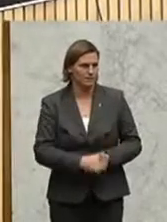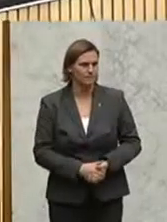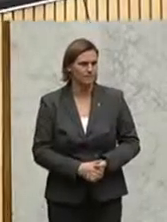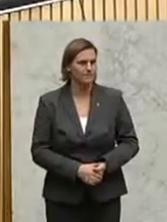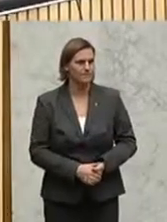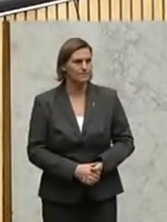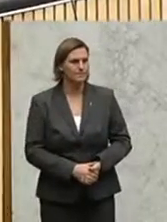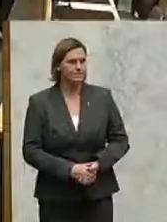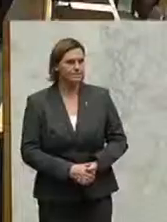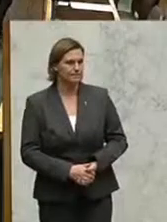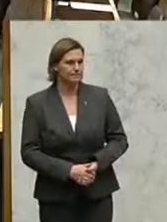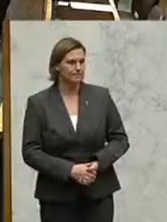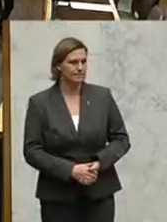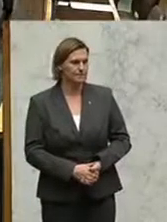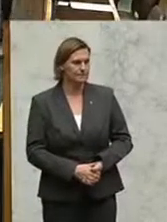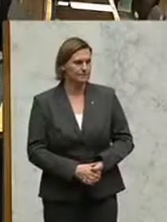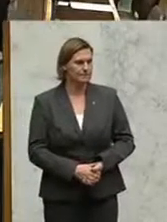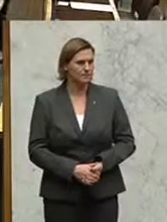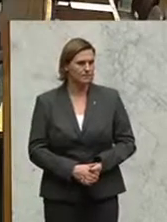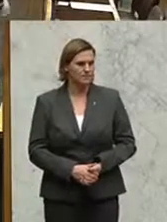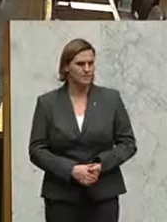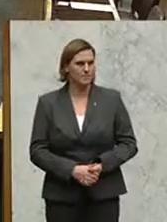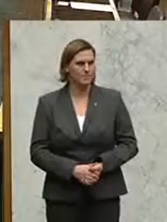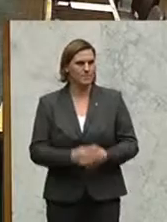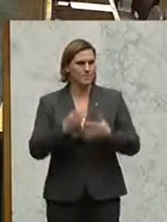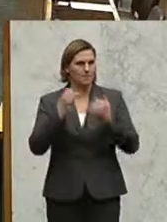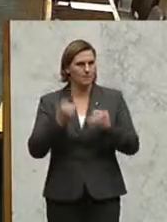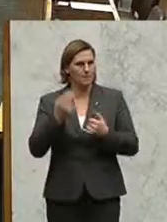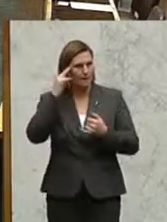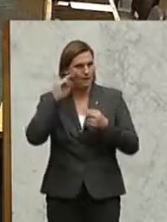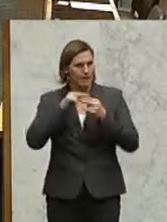Sagt Elisabeth Grossmann von der SPÖ.